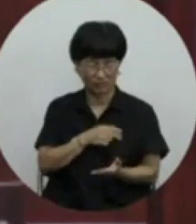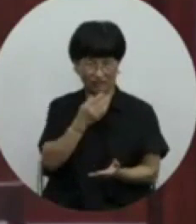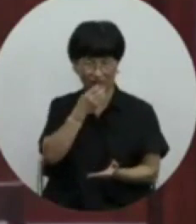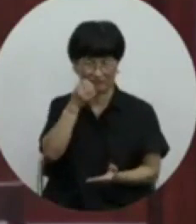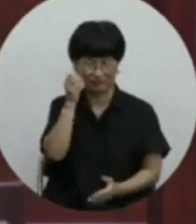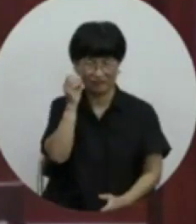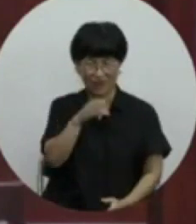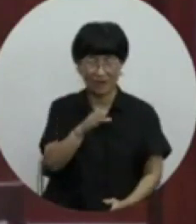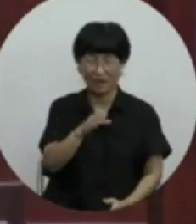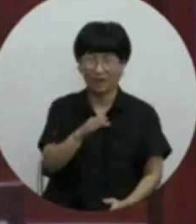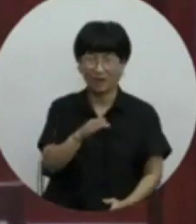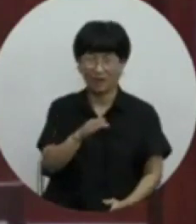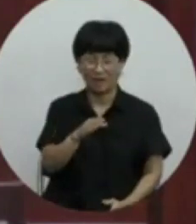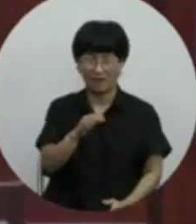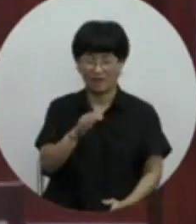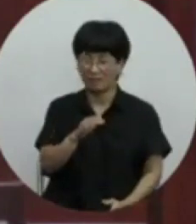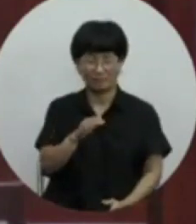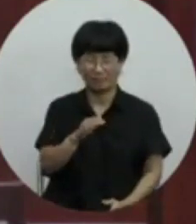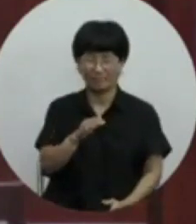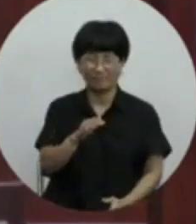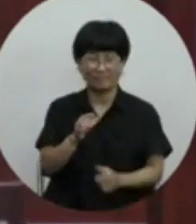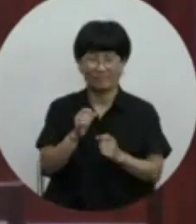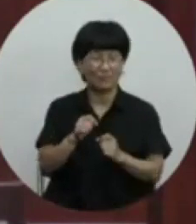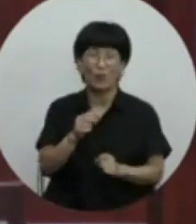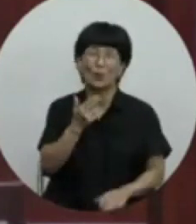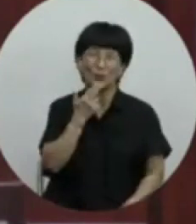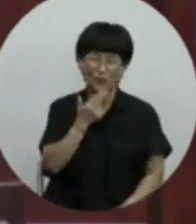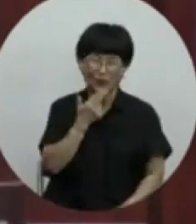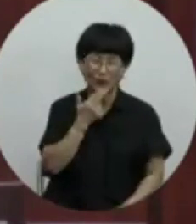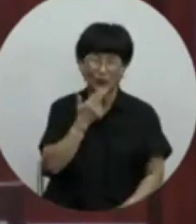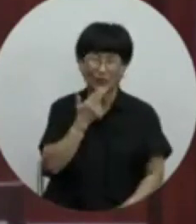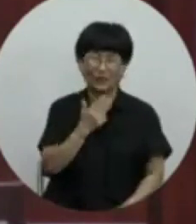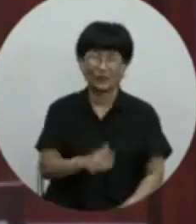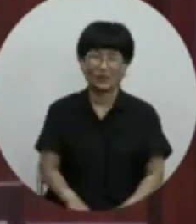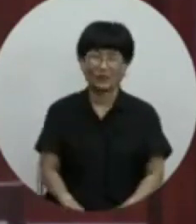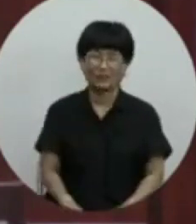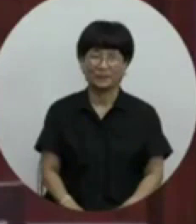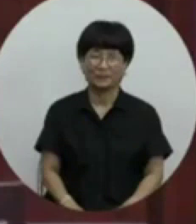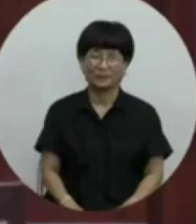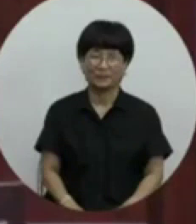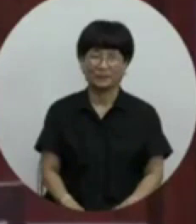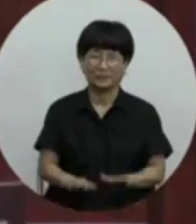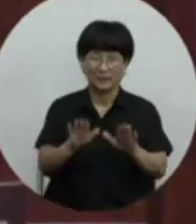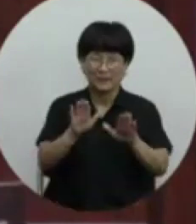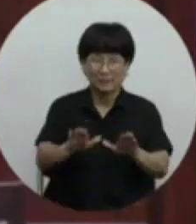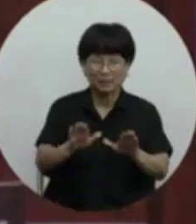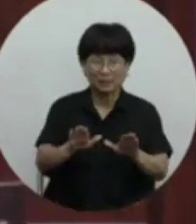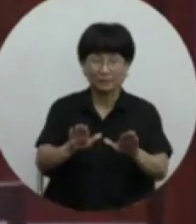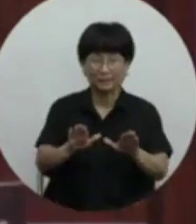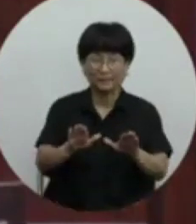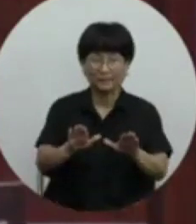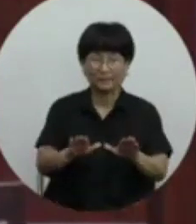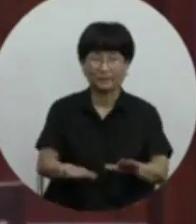기만하고 이런 일은 절대 없다 이렇게 말씀드립니다. 이래서 이번